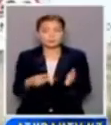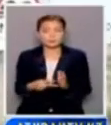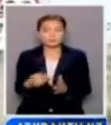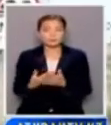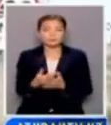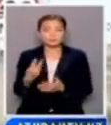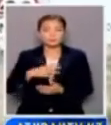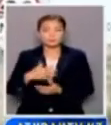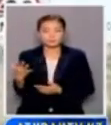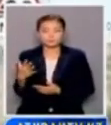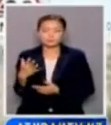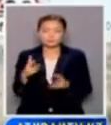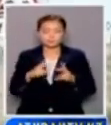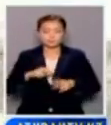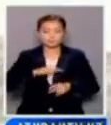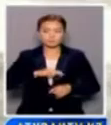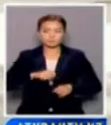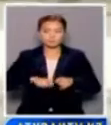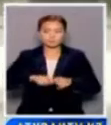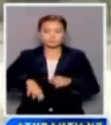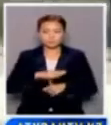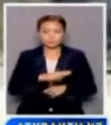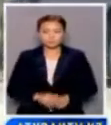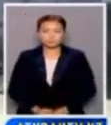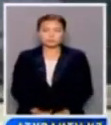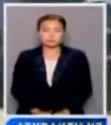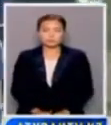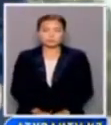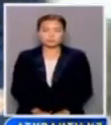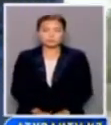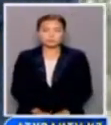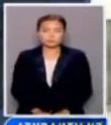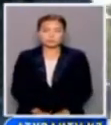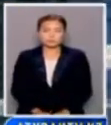шеңберінде 30-дан астам мониторинг жүргізілген. Жұлдыз Қайратқызы, Айбек Ғалымов, жаңалық қызметте.